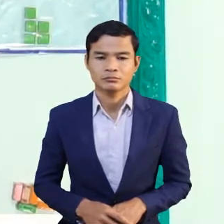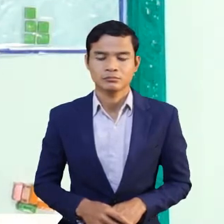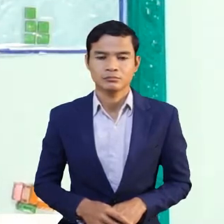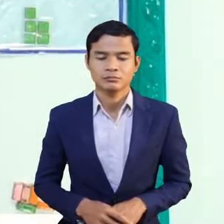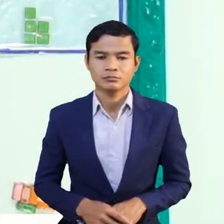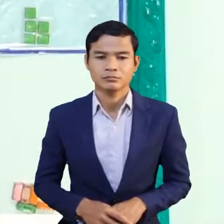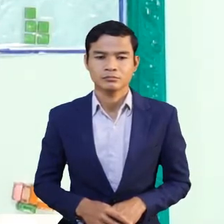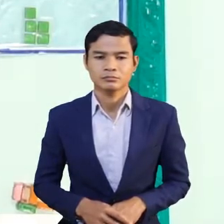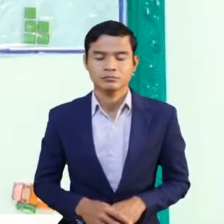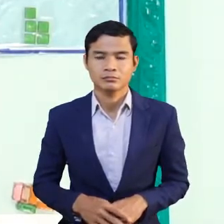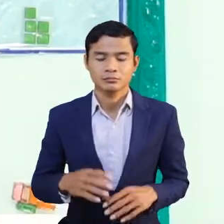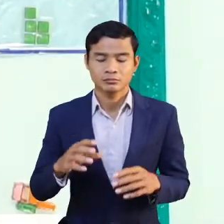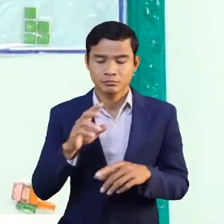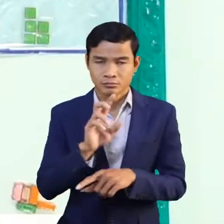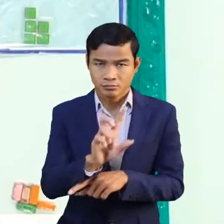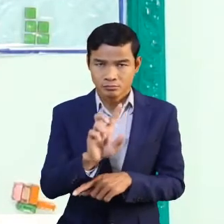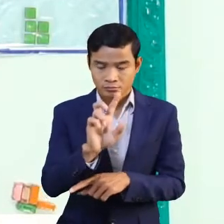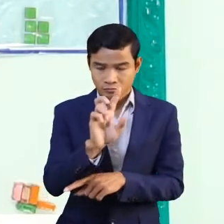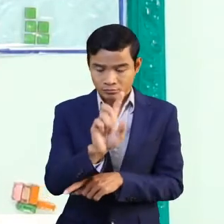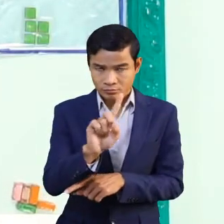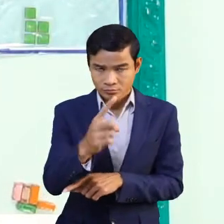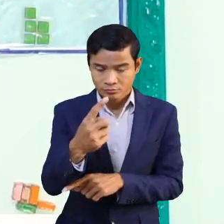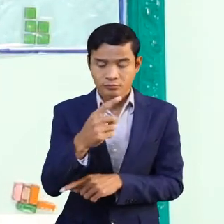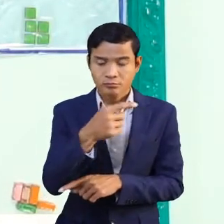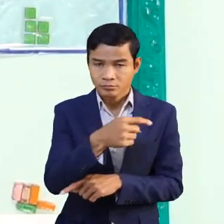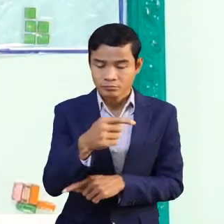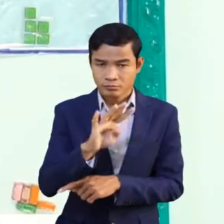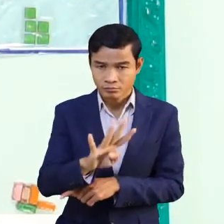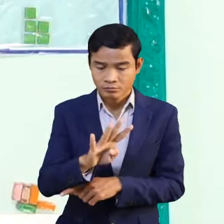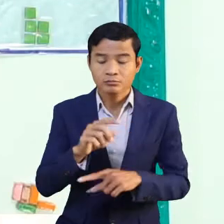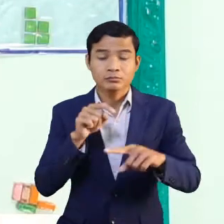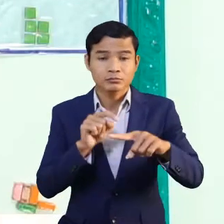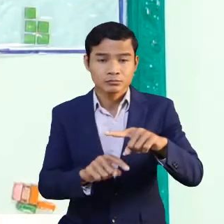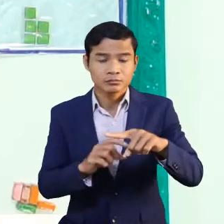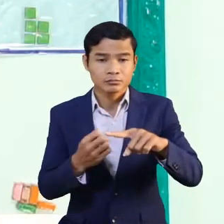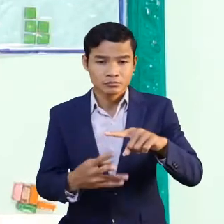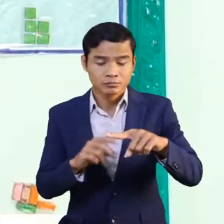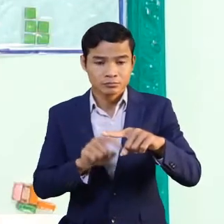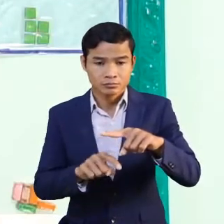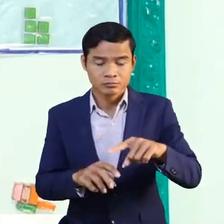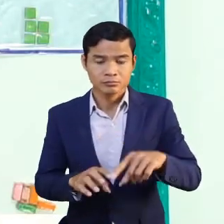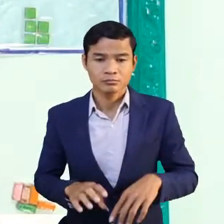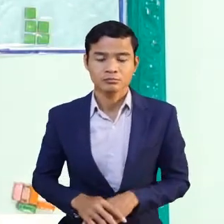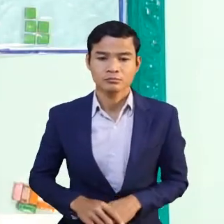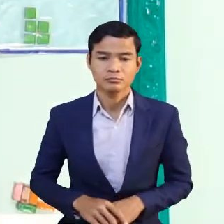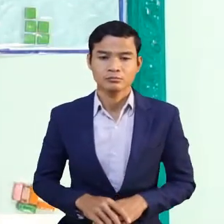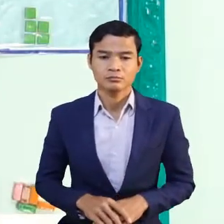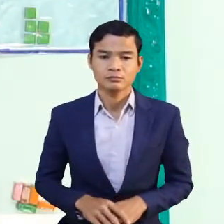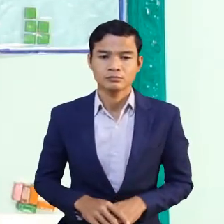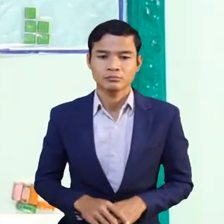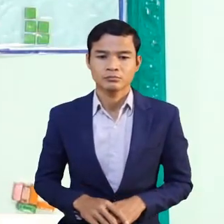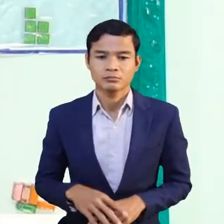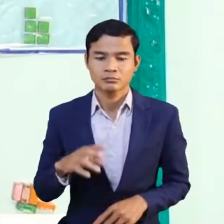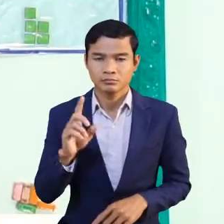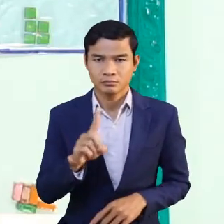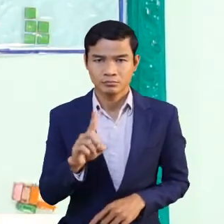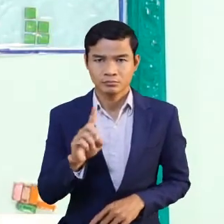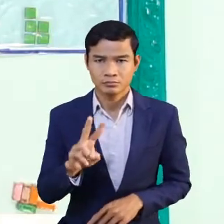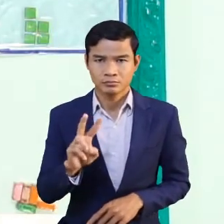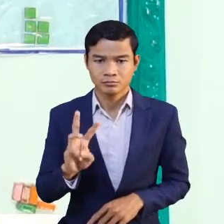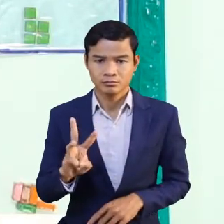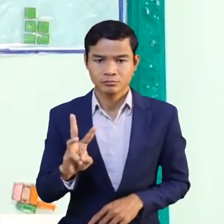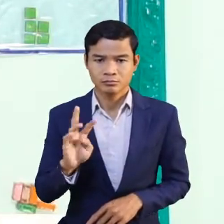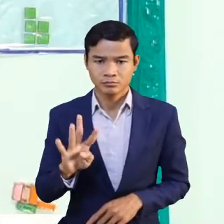តោះអញ្ចឹង11 11ដកដក4សល់ប៉ុន្មានតោះគូសជាមួយអ្នកគ្រូណាកូនណាតោះ